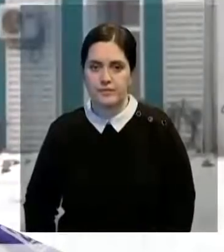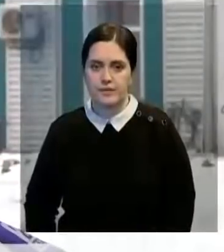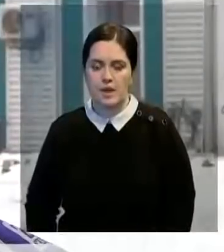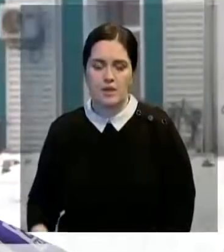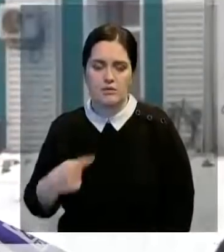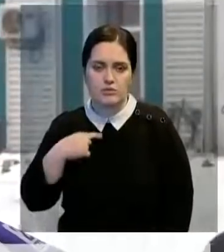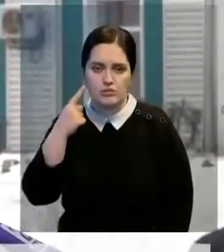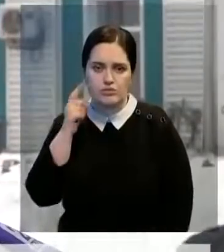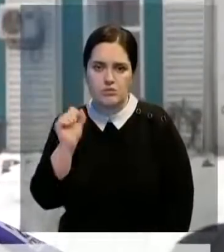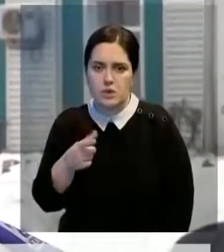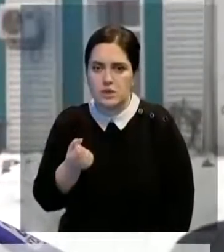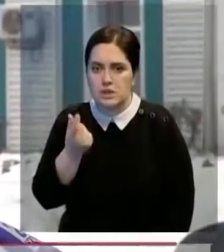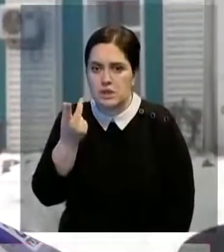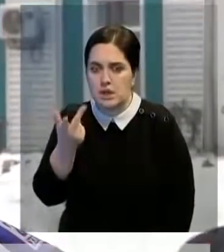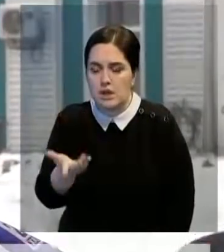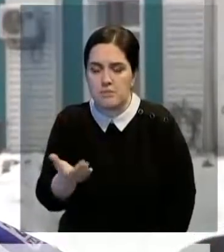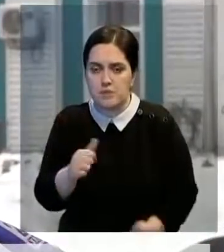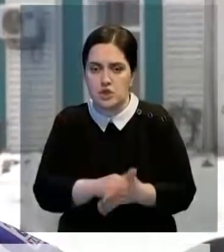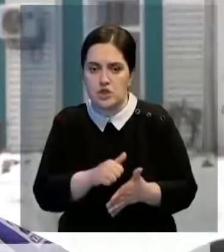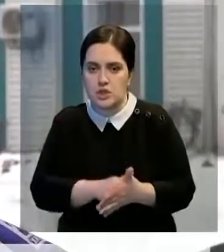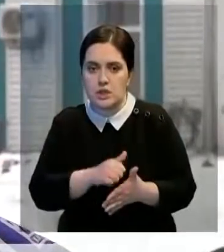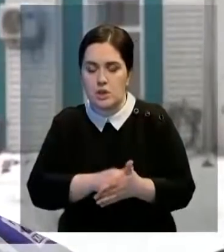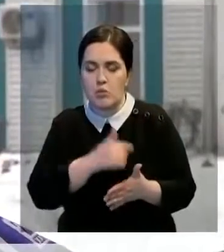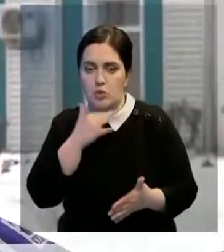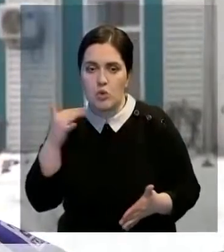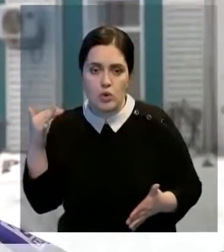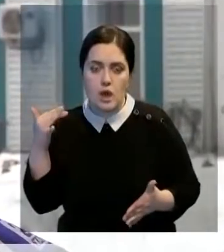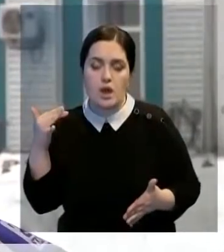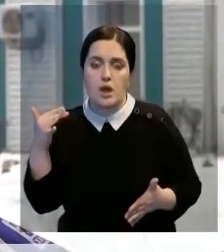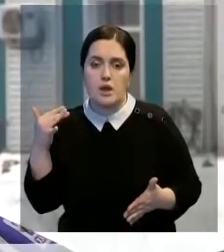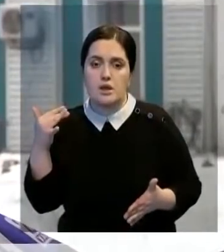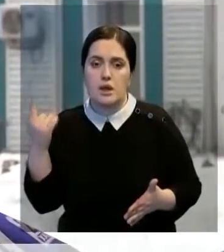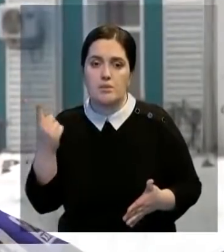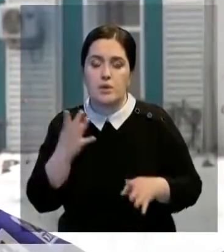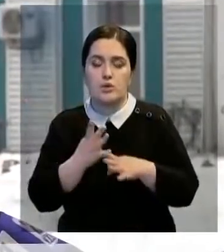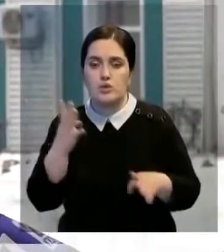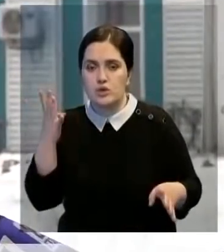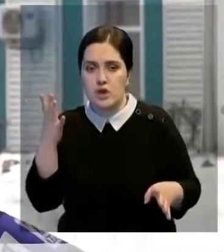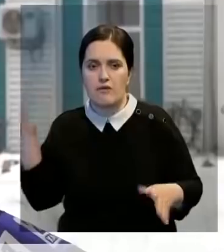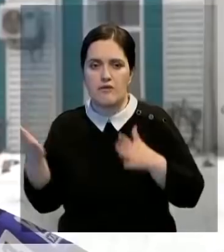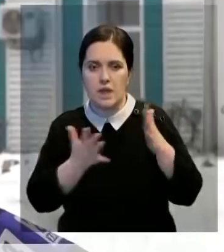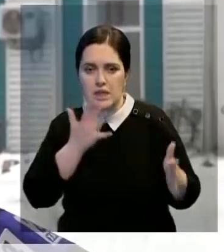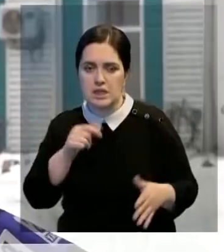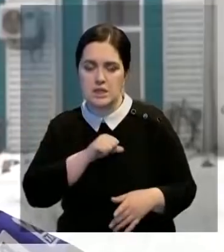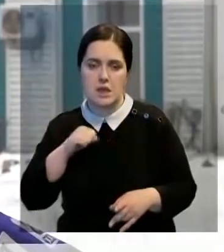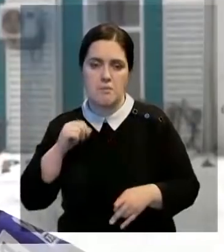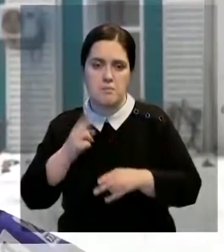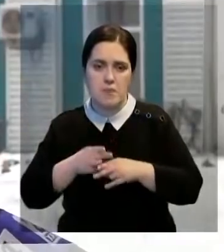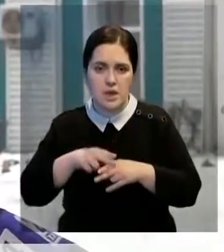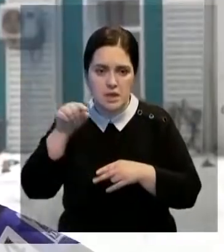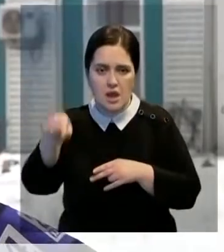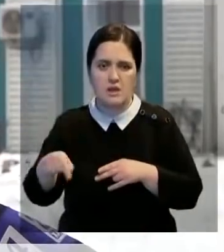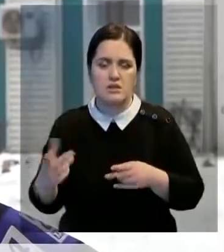был, от того, что там плохая эксплуатация была. Это, и понятное дело, и ветер в первую очередь, и сам металл, и сам